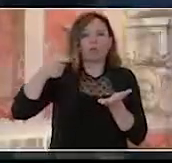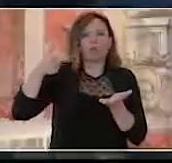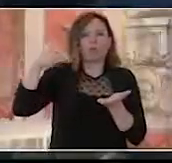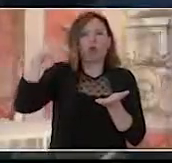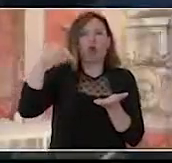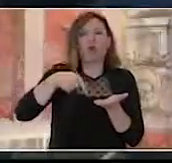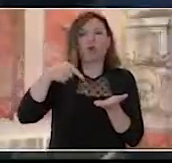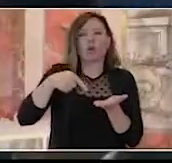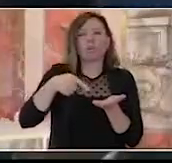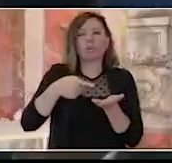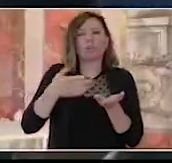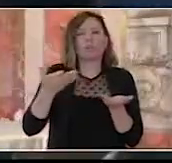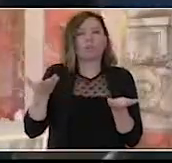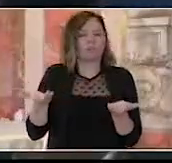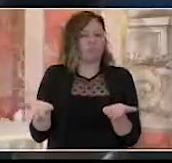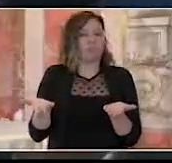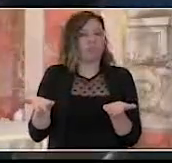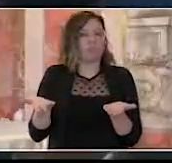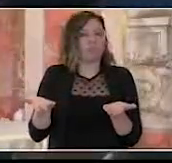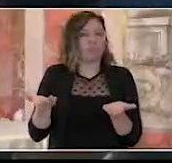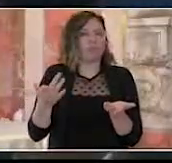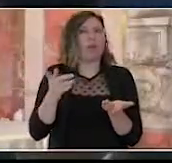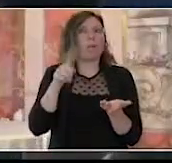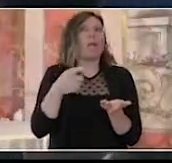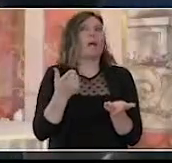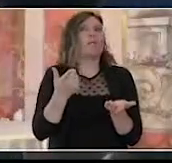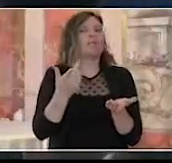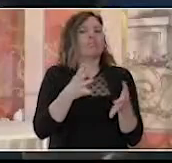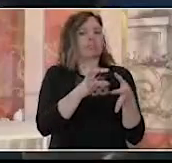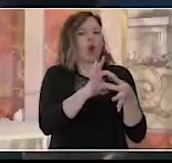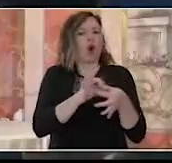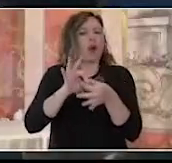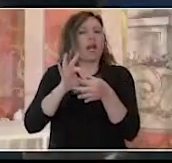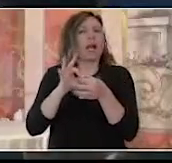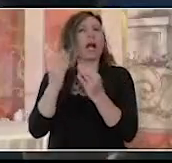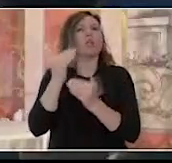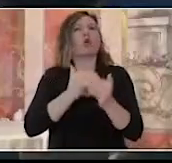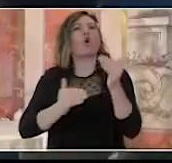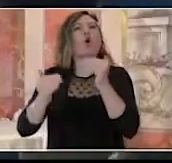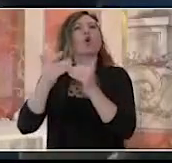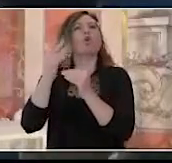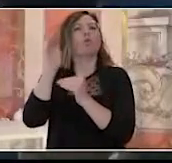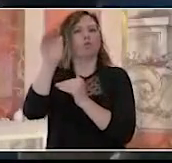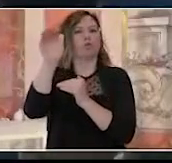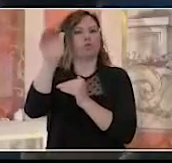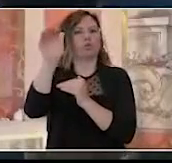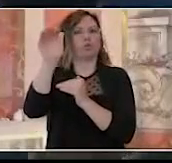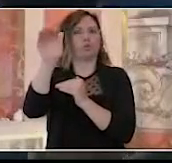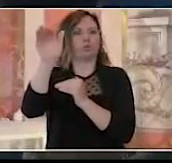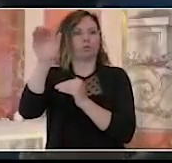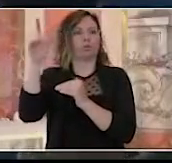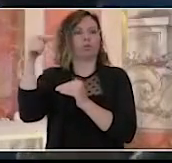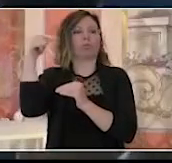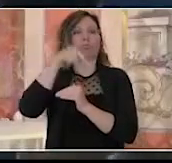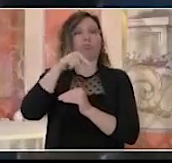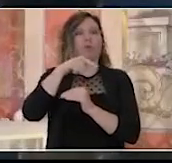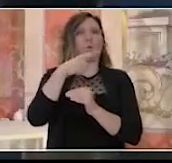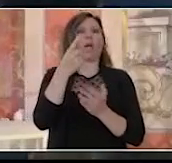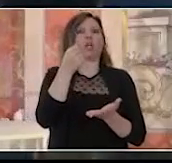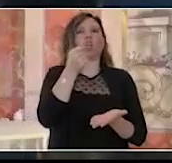programmazione per costruire il suo futuro. Questo va sottolineato. Io vorrei che tutti quanti avessimo un